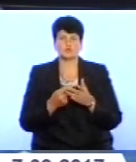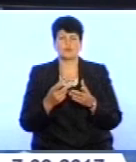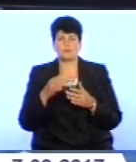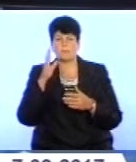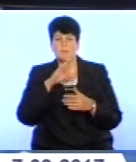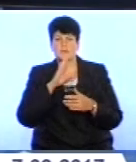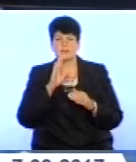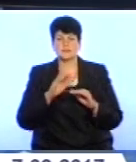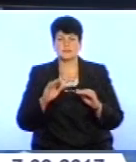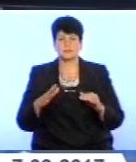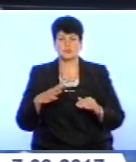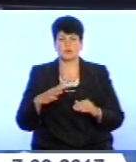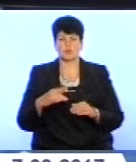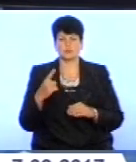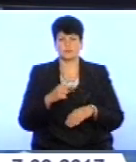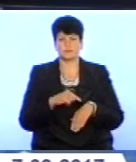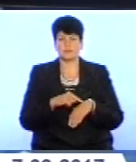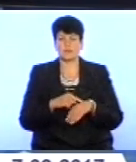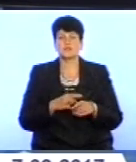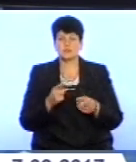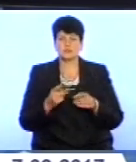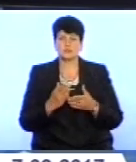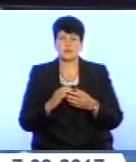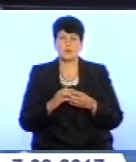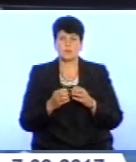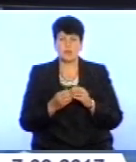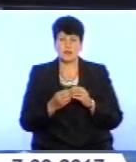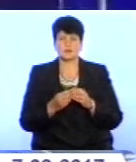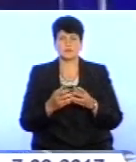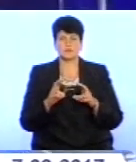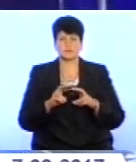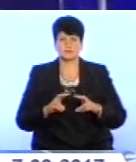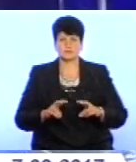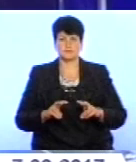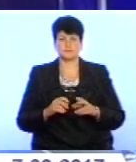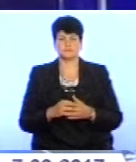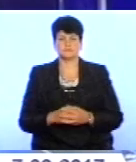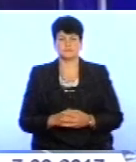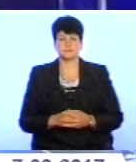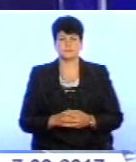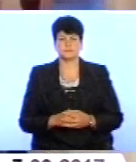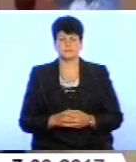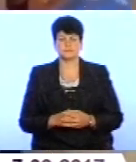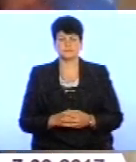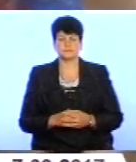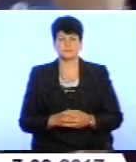батьки із дітьми чекають годинами. Чи дійсно є проблема з проходженням обстеження, перевіряла наша знімальна група.